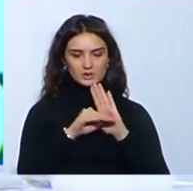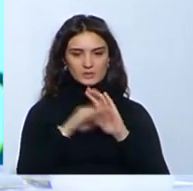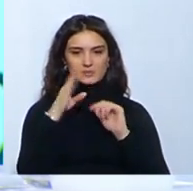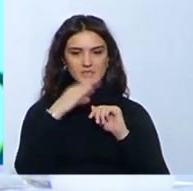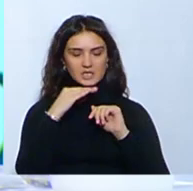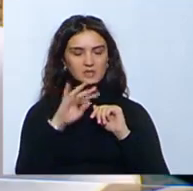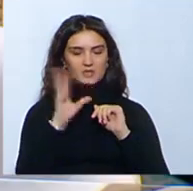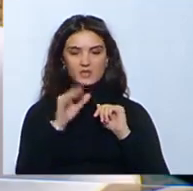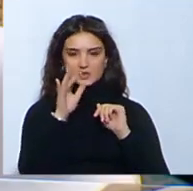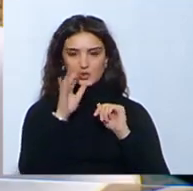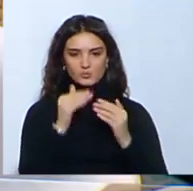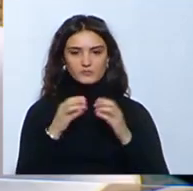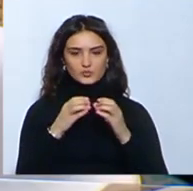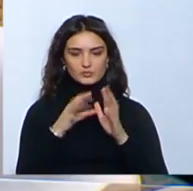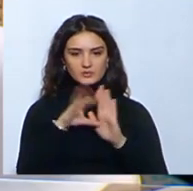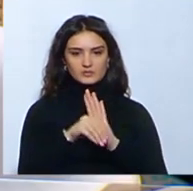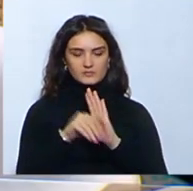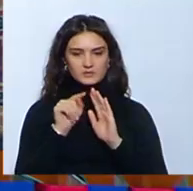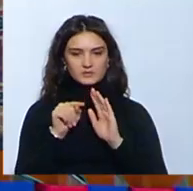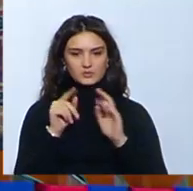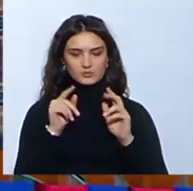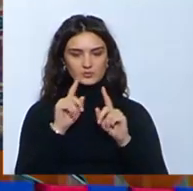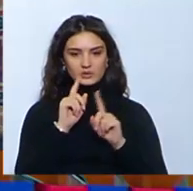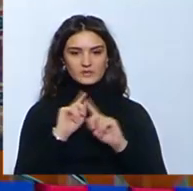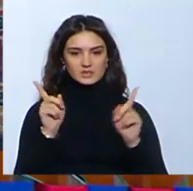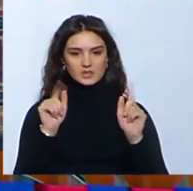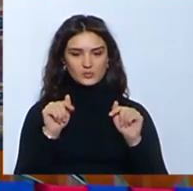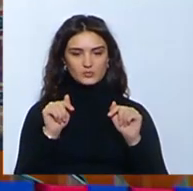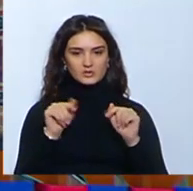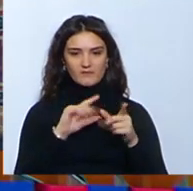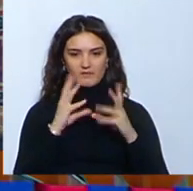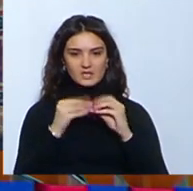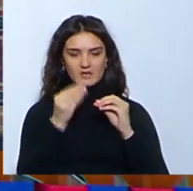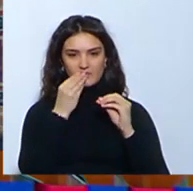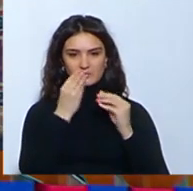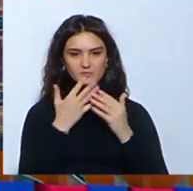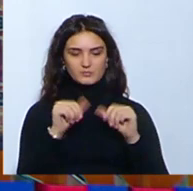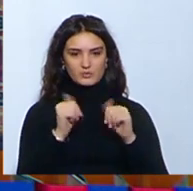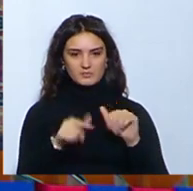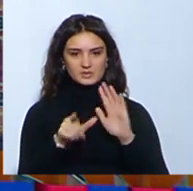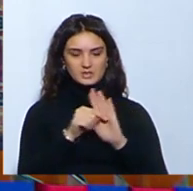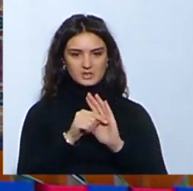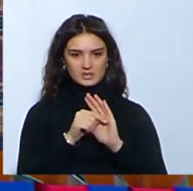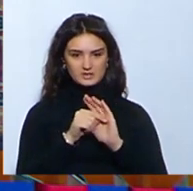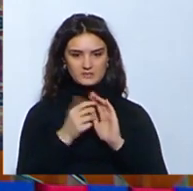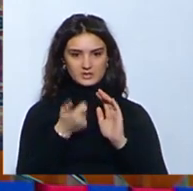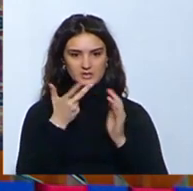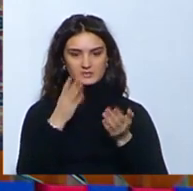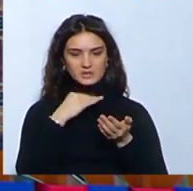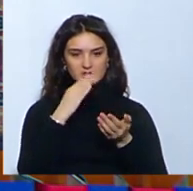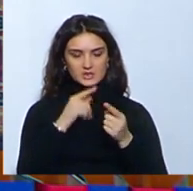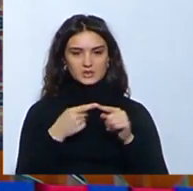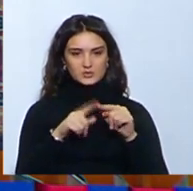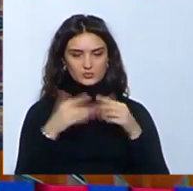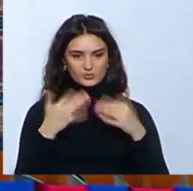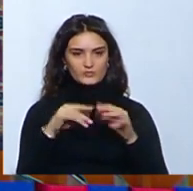წყალი ყველა ასაკობრივი ჯგუფისათვის გახლავთ უნივერსალური, რომელიც ყველა კვების მოდელს ახლავს თან. რამდენი წყალი, ეს